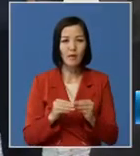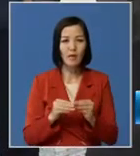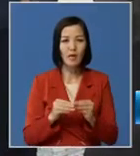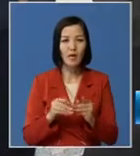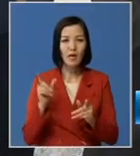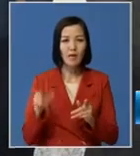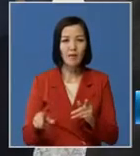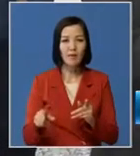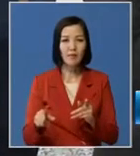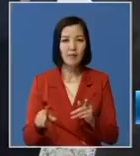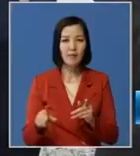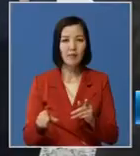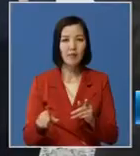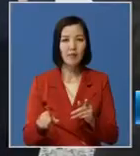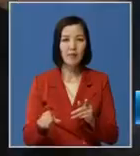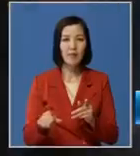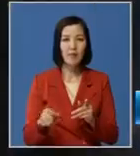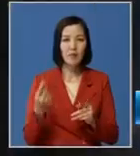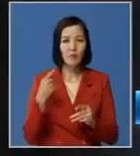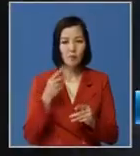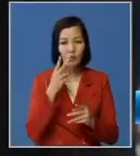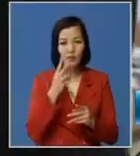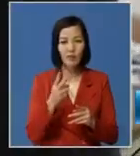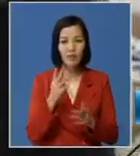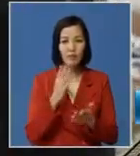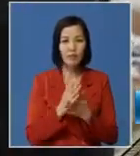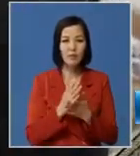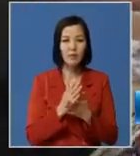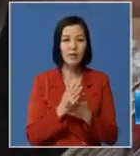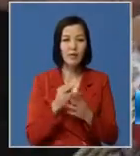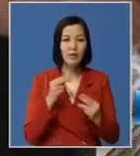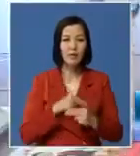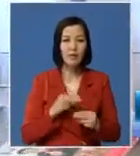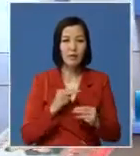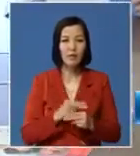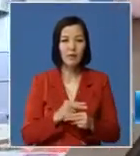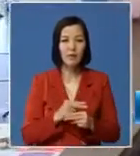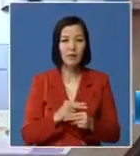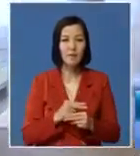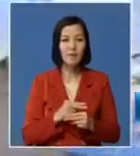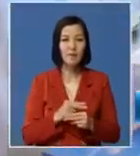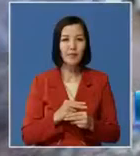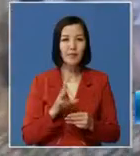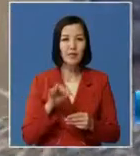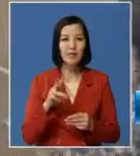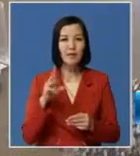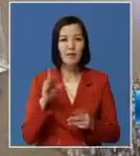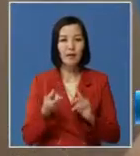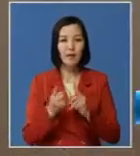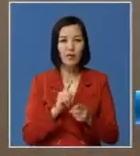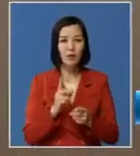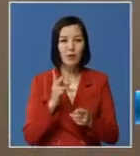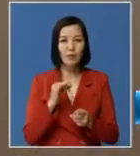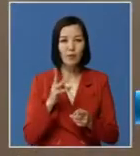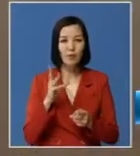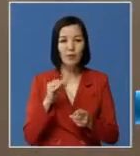бойлап азаматтық, қоғамдық көзқарасын білдіреді. Оған қоса, бұл еңбекте кісілік пенен кішіліктің символына